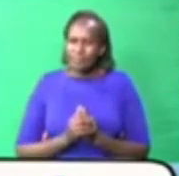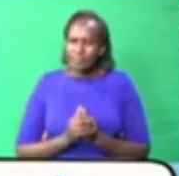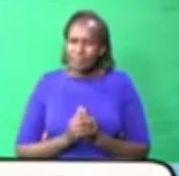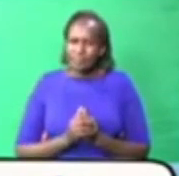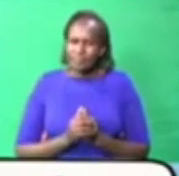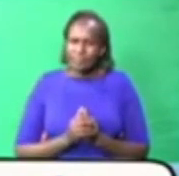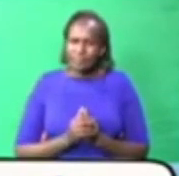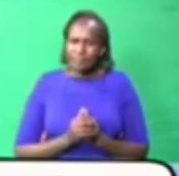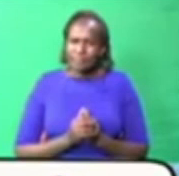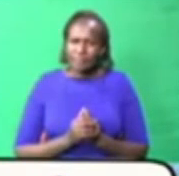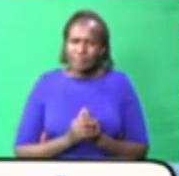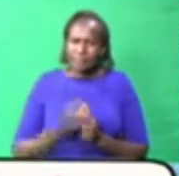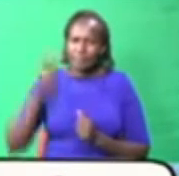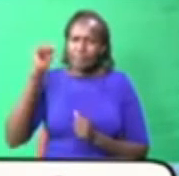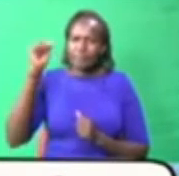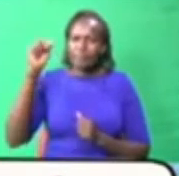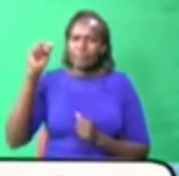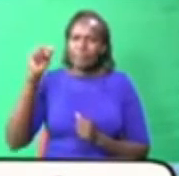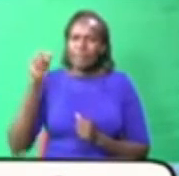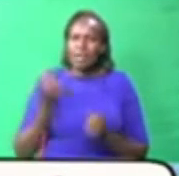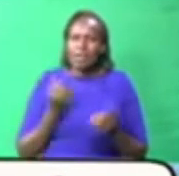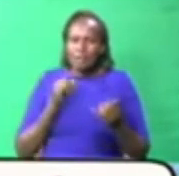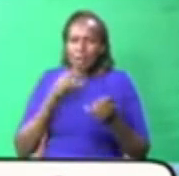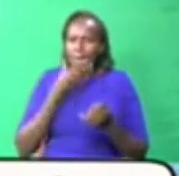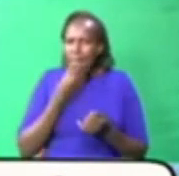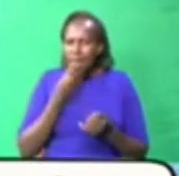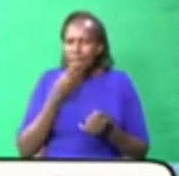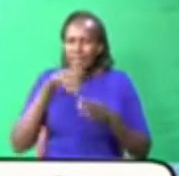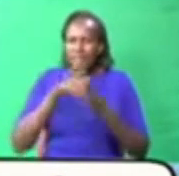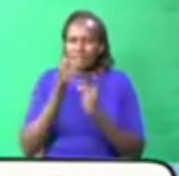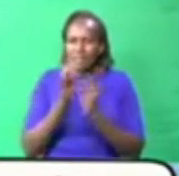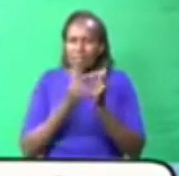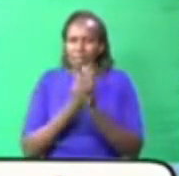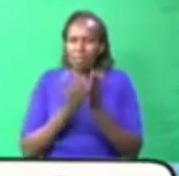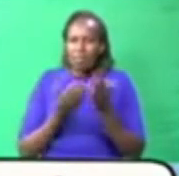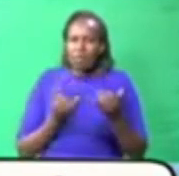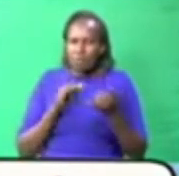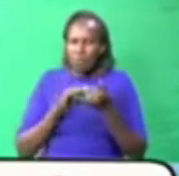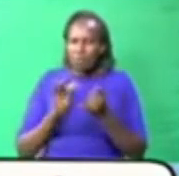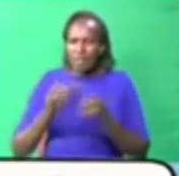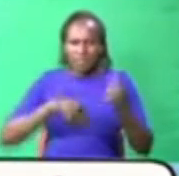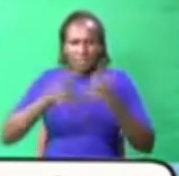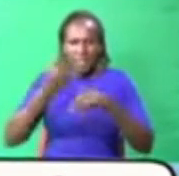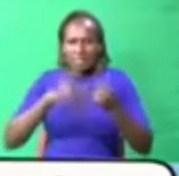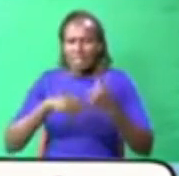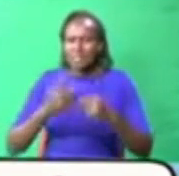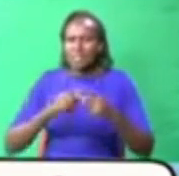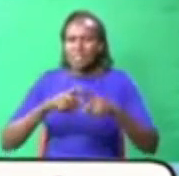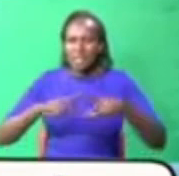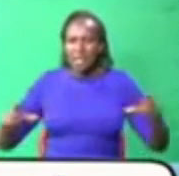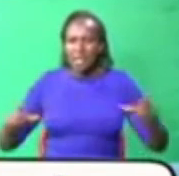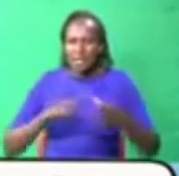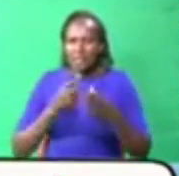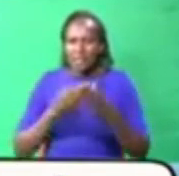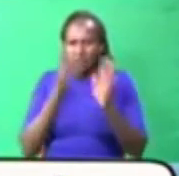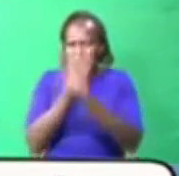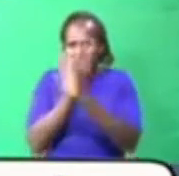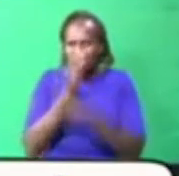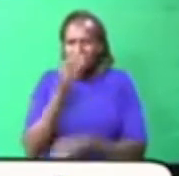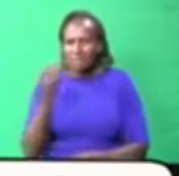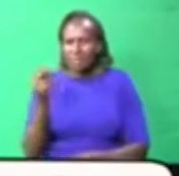kina Ananias and Sapphira the wife walivyo enda wakauza shamba, alafu wakaficha pesa zingine.